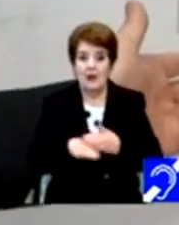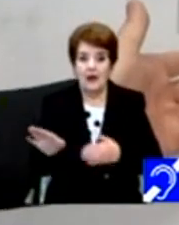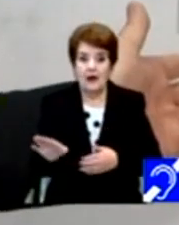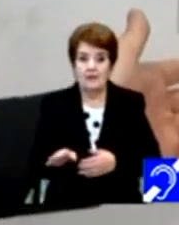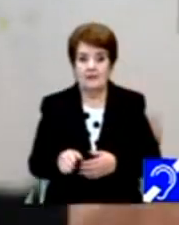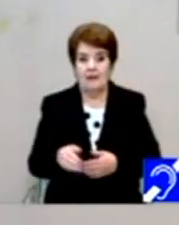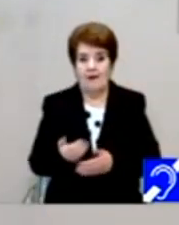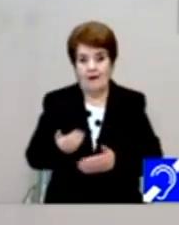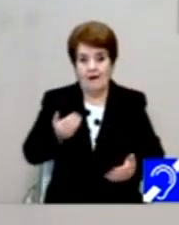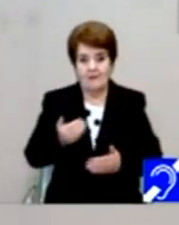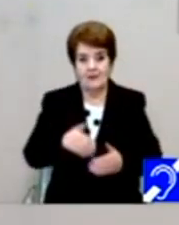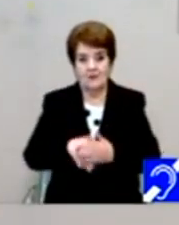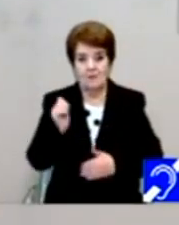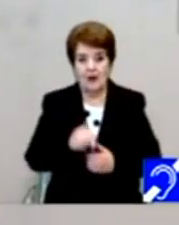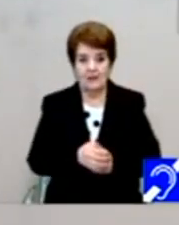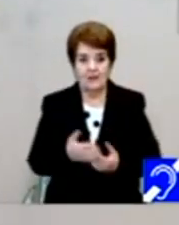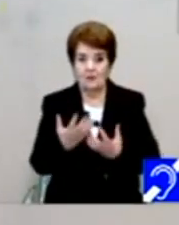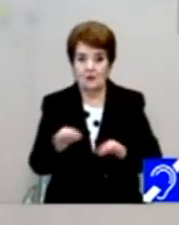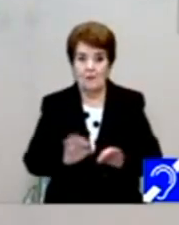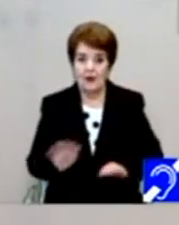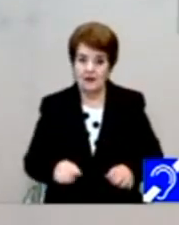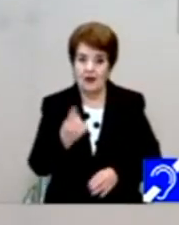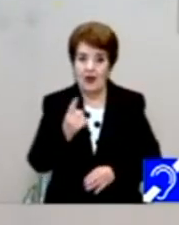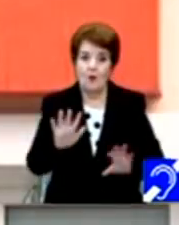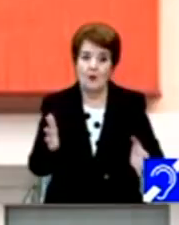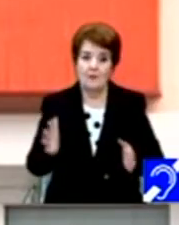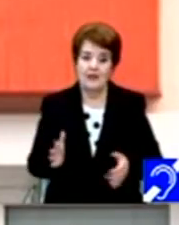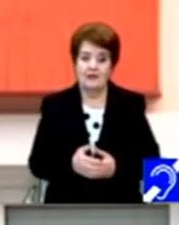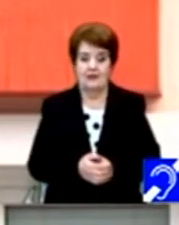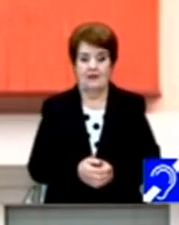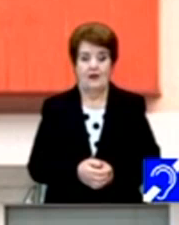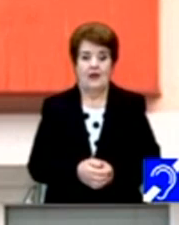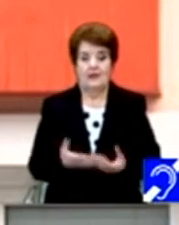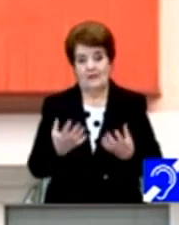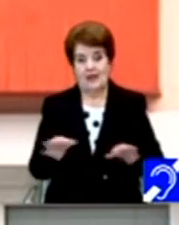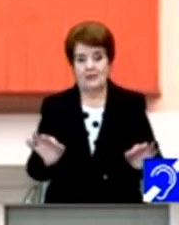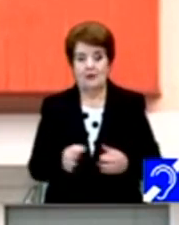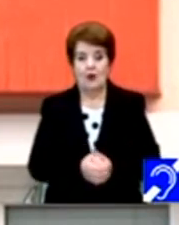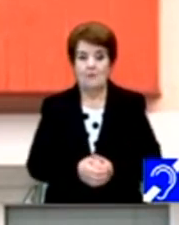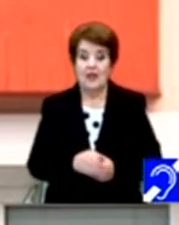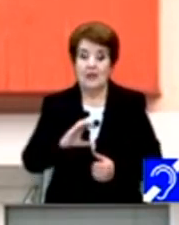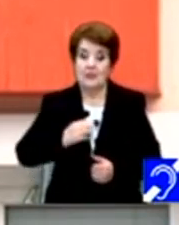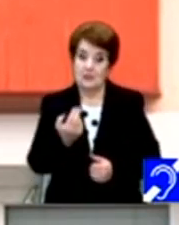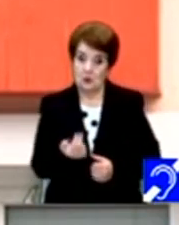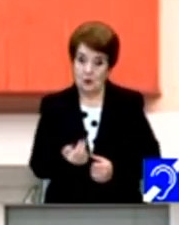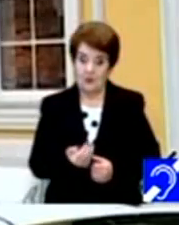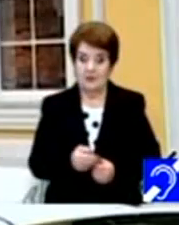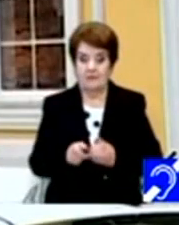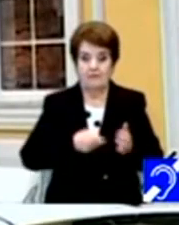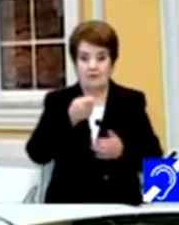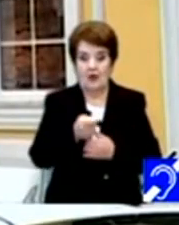la anticipate, să nu mai dea posibilitatea la vreun moment de respiro. Cât despre intenția socialiștilor de a sesiza